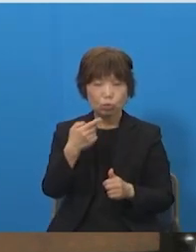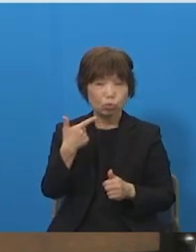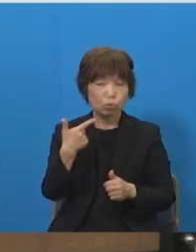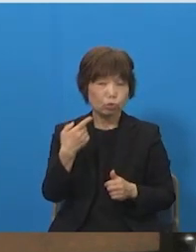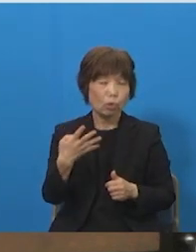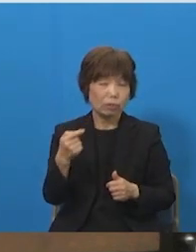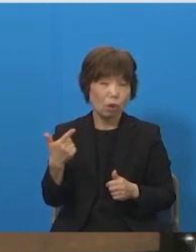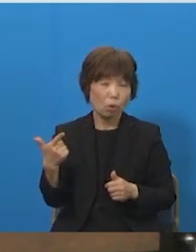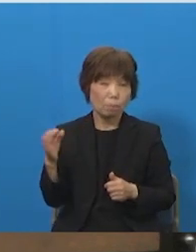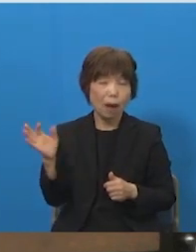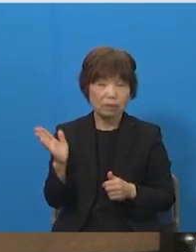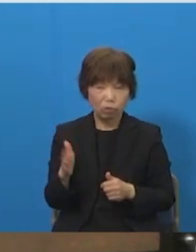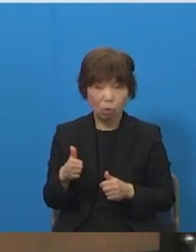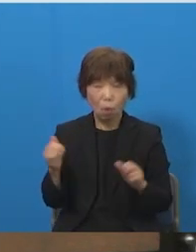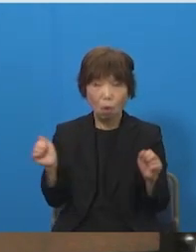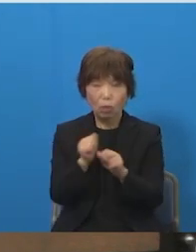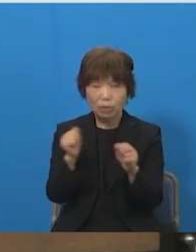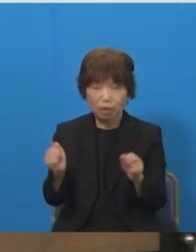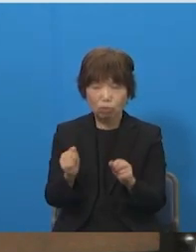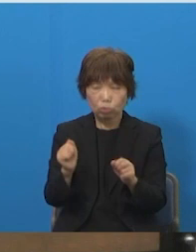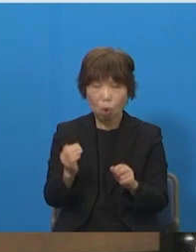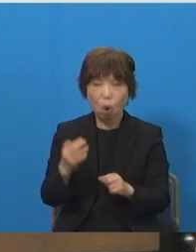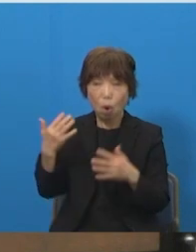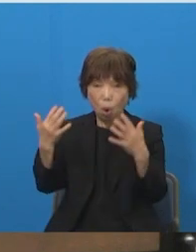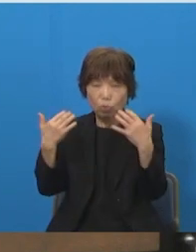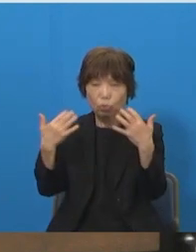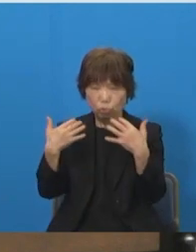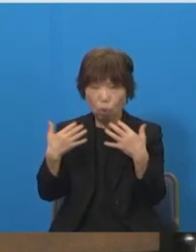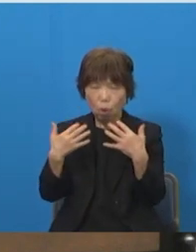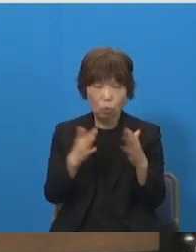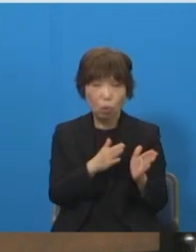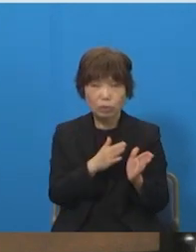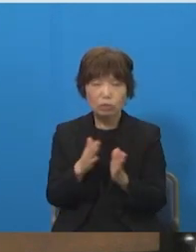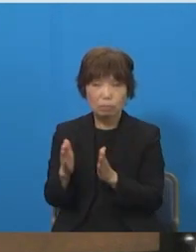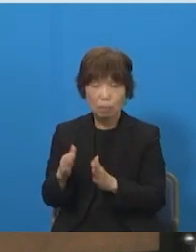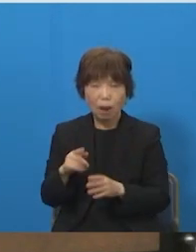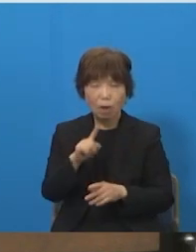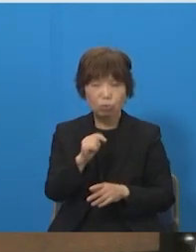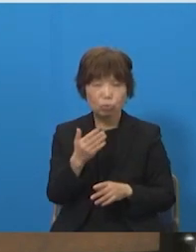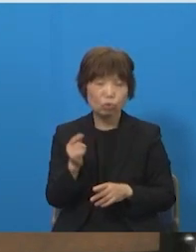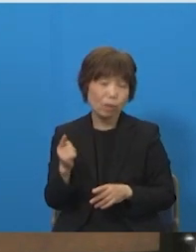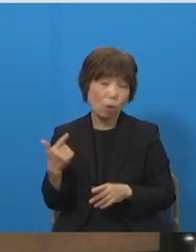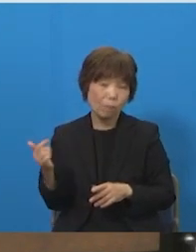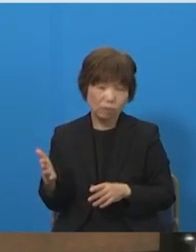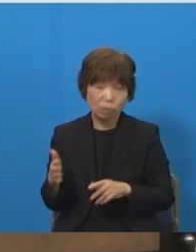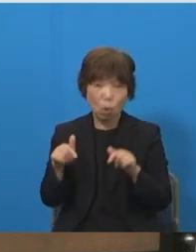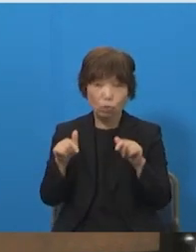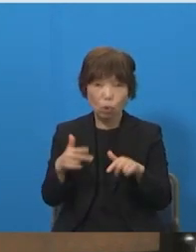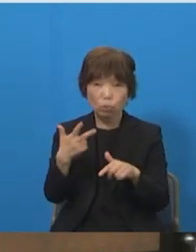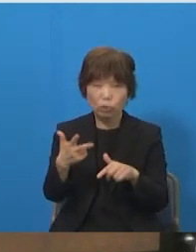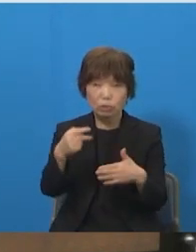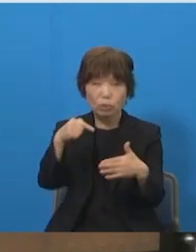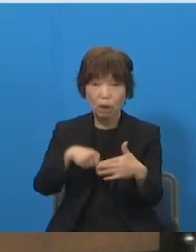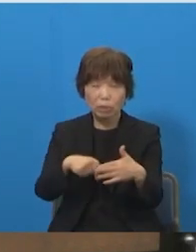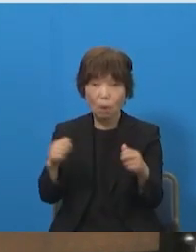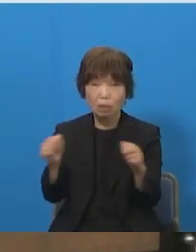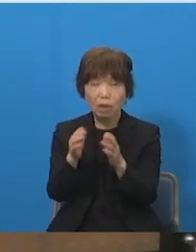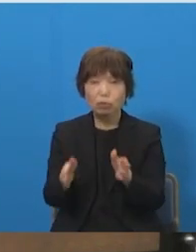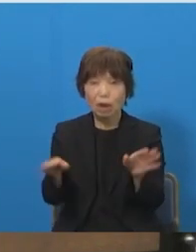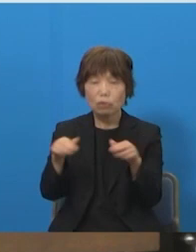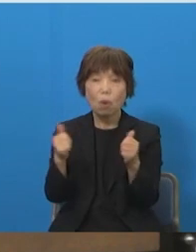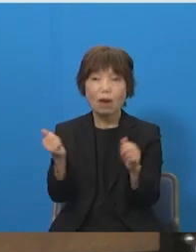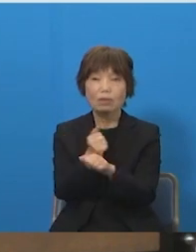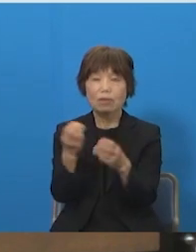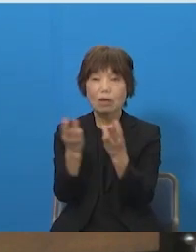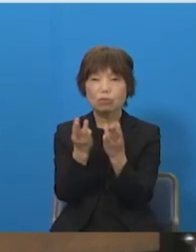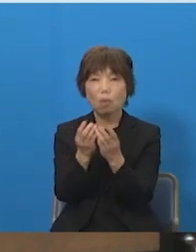94.6% ですが、体育館の空調設置率は 11.9% です。京都市においても、体育館の数も多い